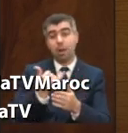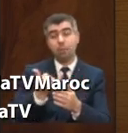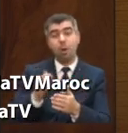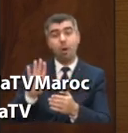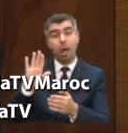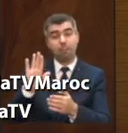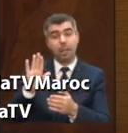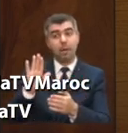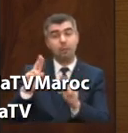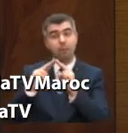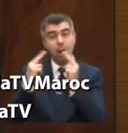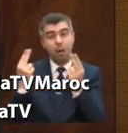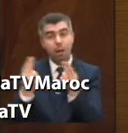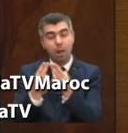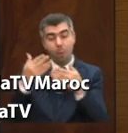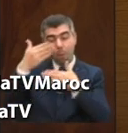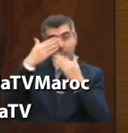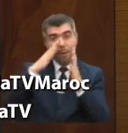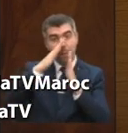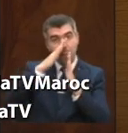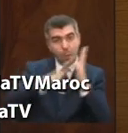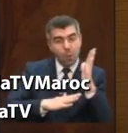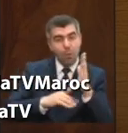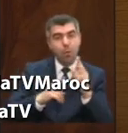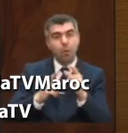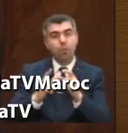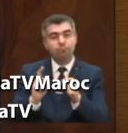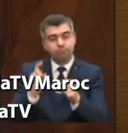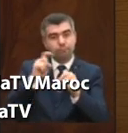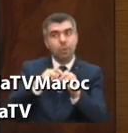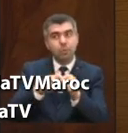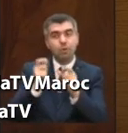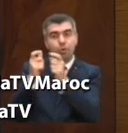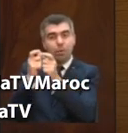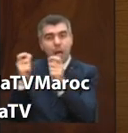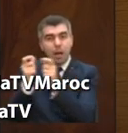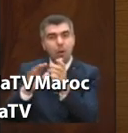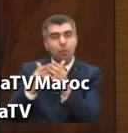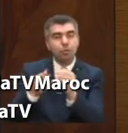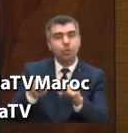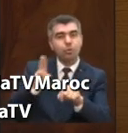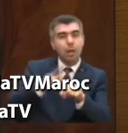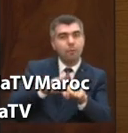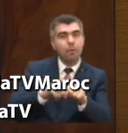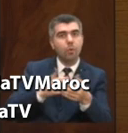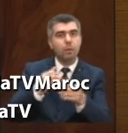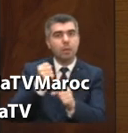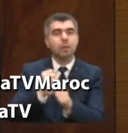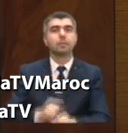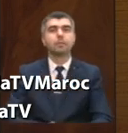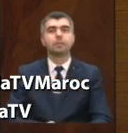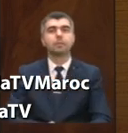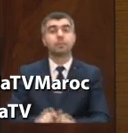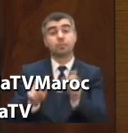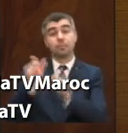وطنيين ودوليين، وعرفت مشاركة العديد من المقاولات والهيئات النقابية المشتغلة في القطاع الخاص. سيدات